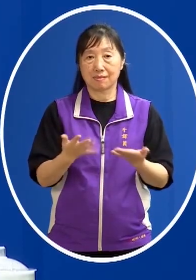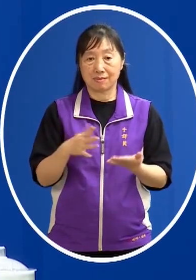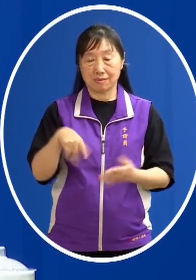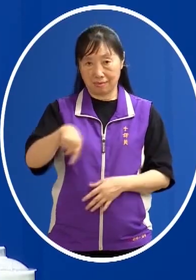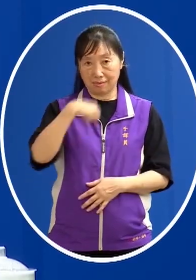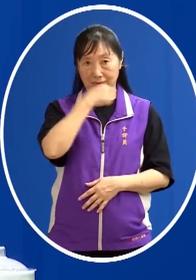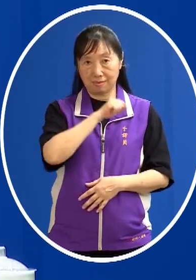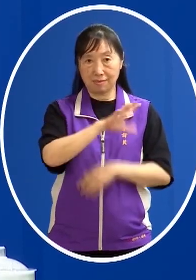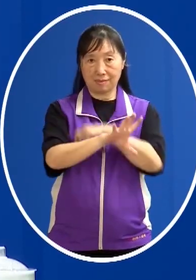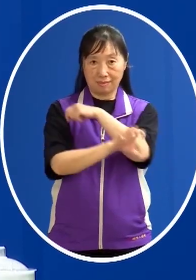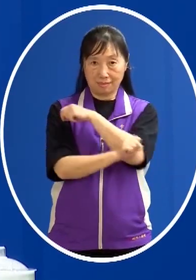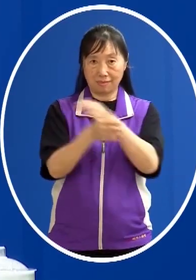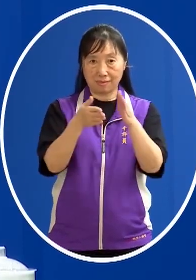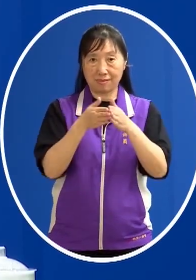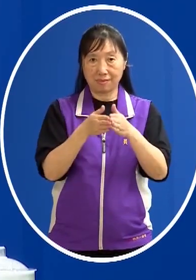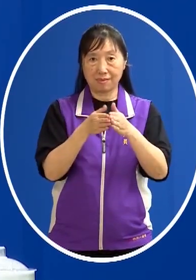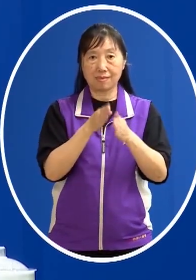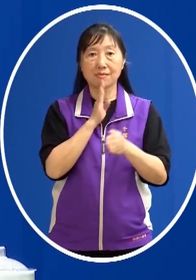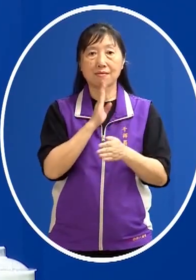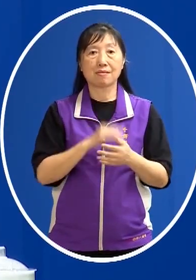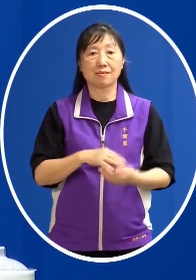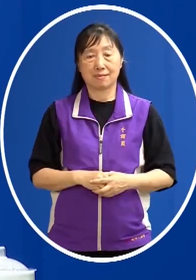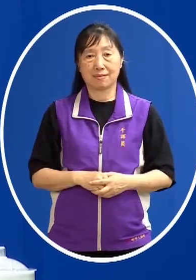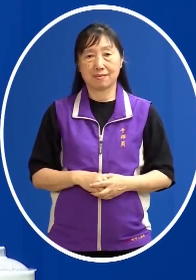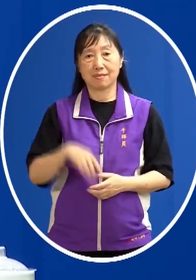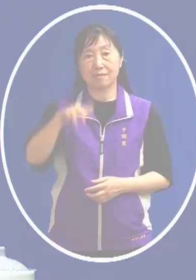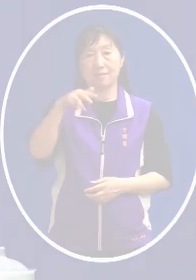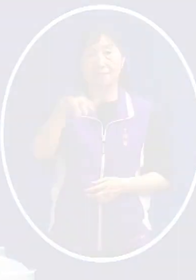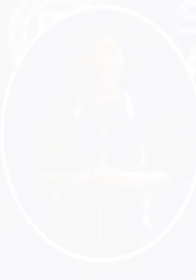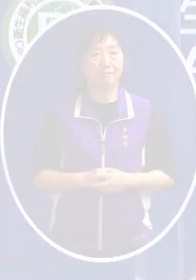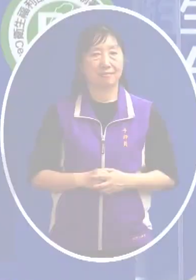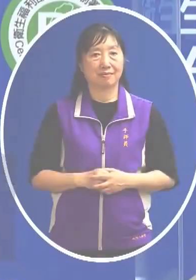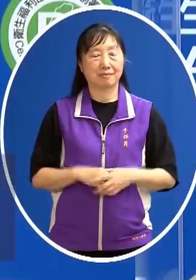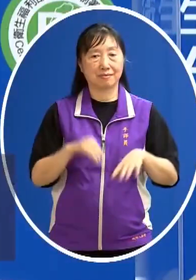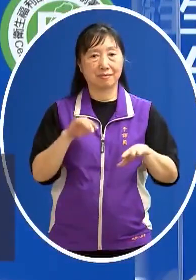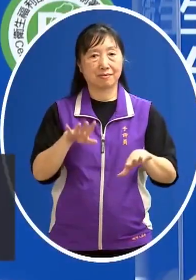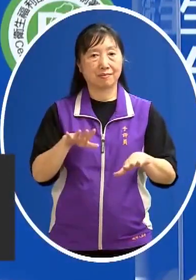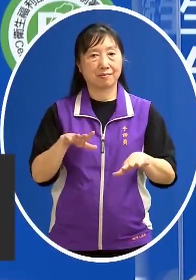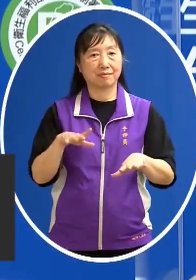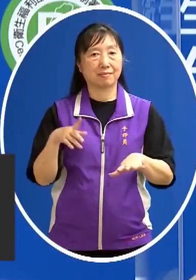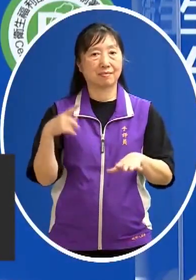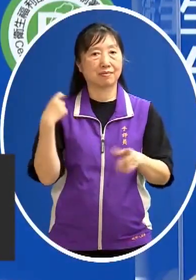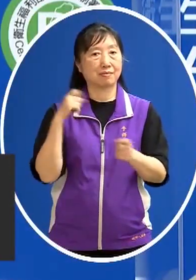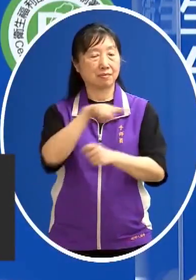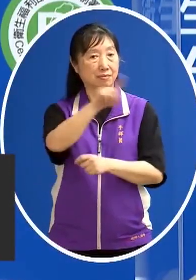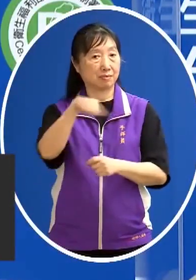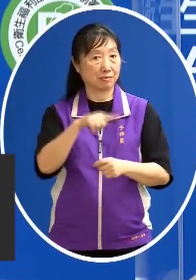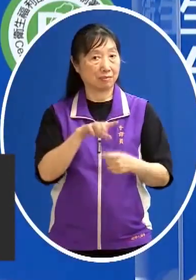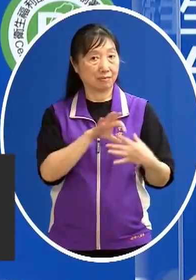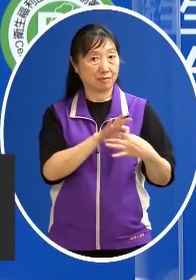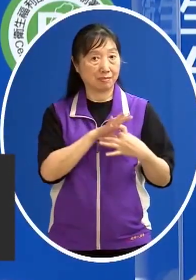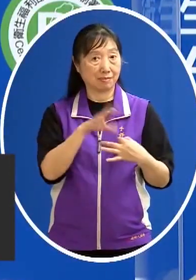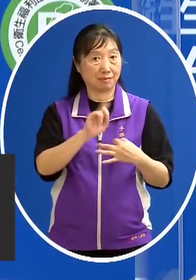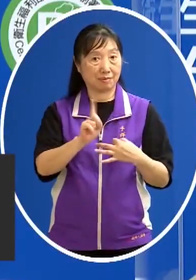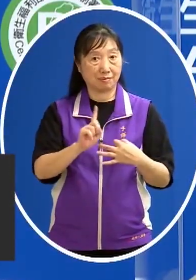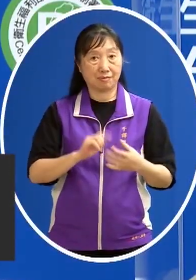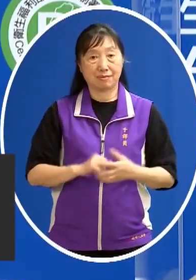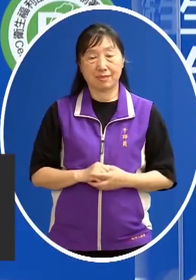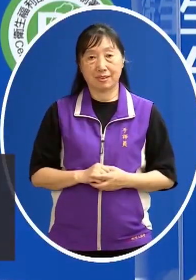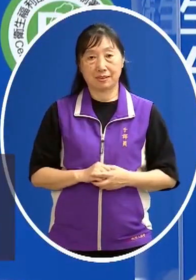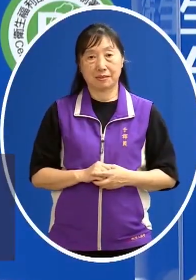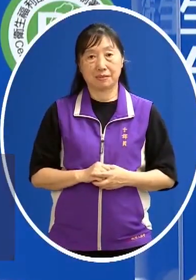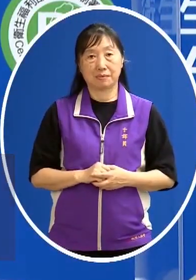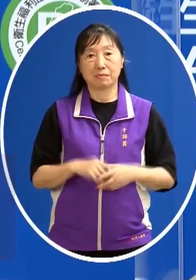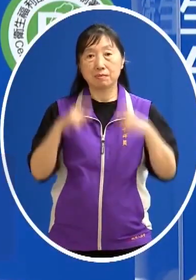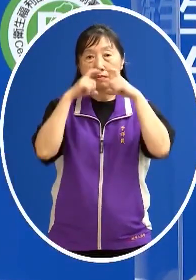内基本需求是每日800万片。 现在大家都蛮关心哈，那个有关于这个